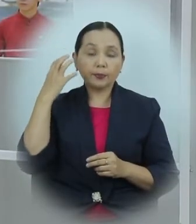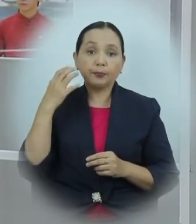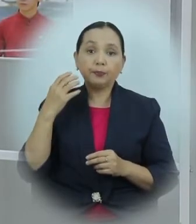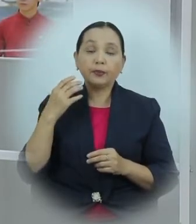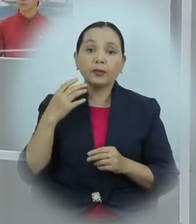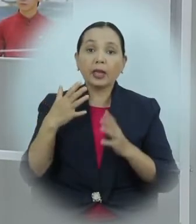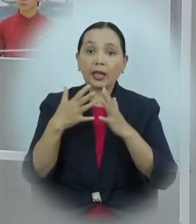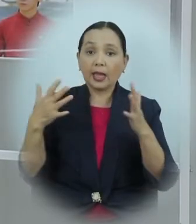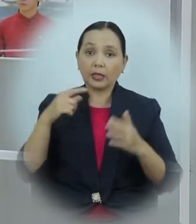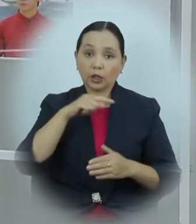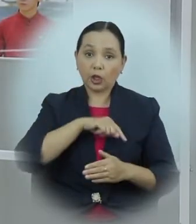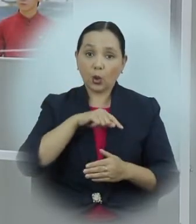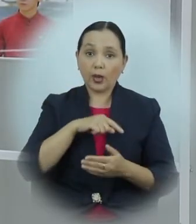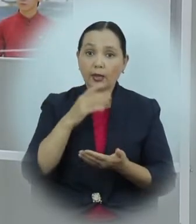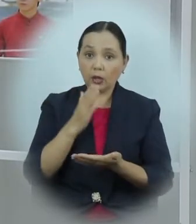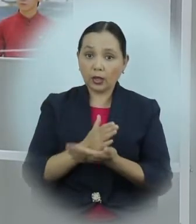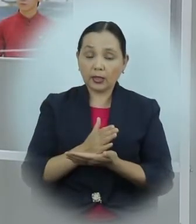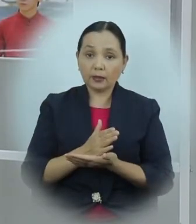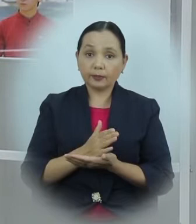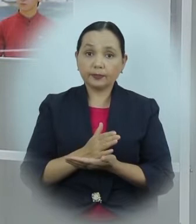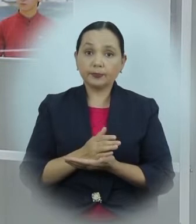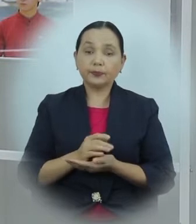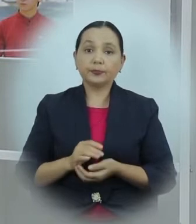katta rol o'ynaydi.